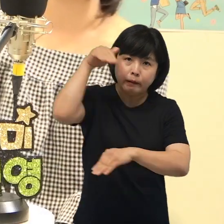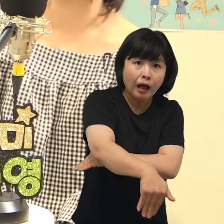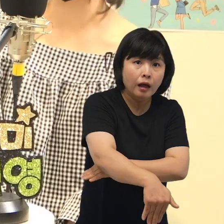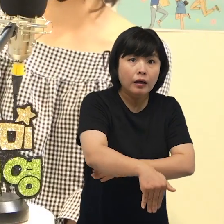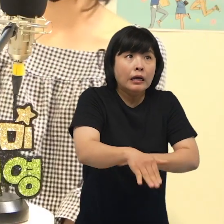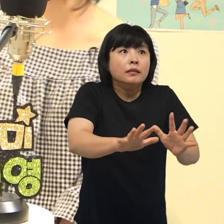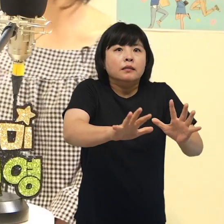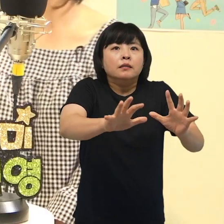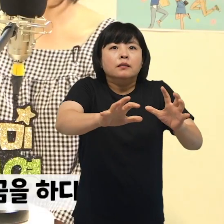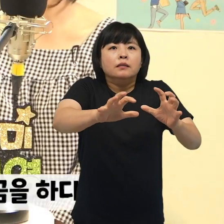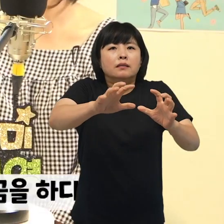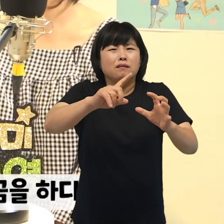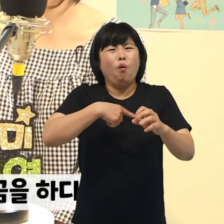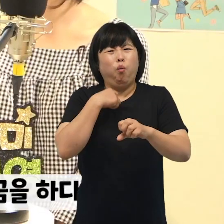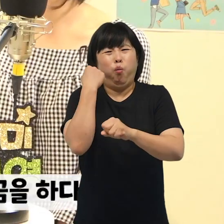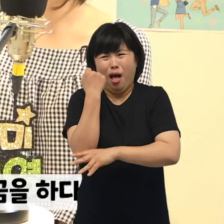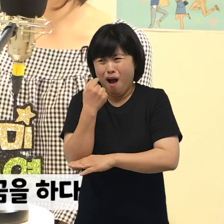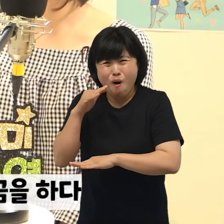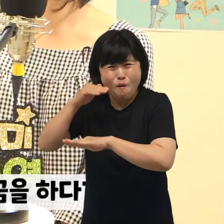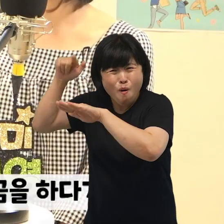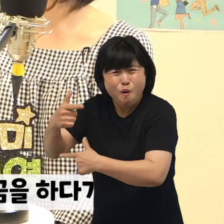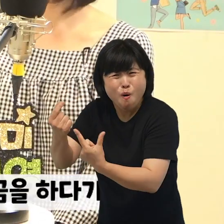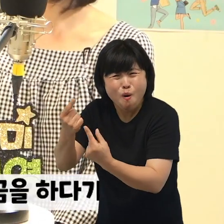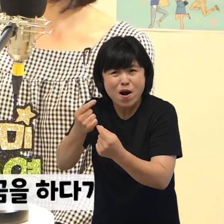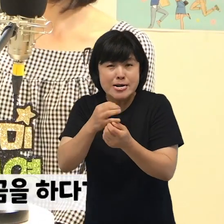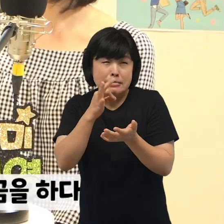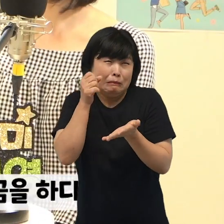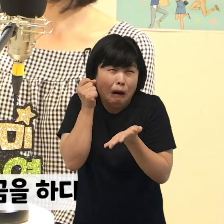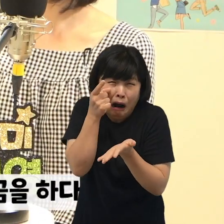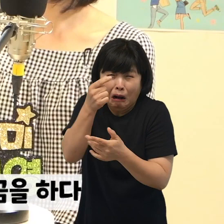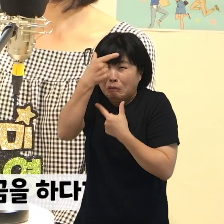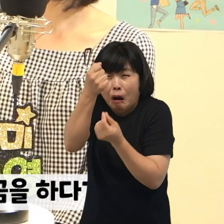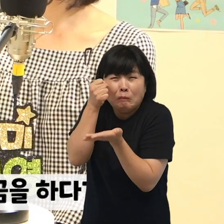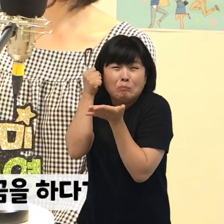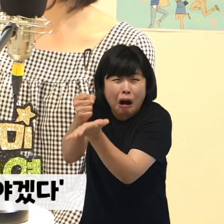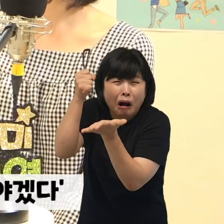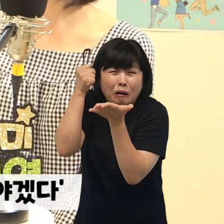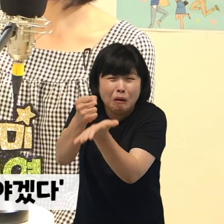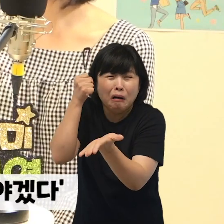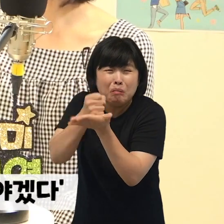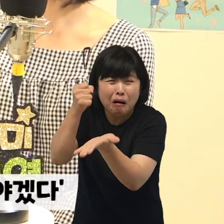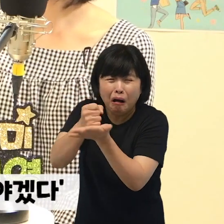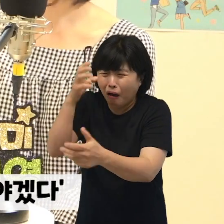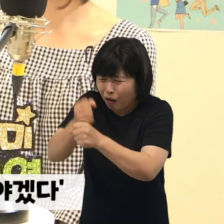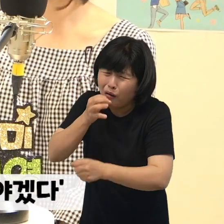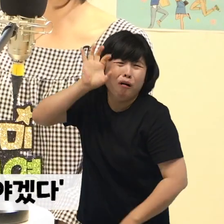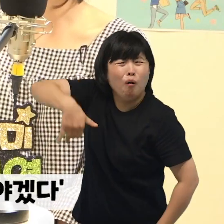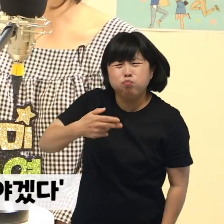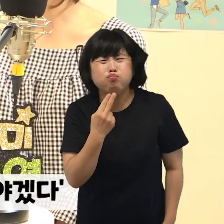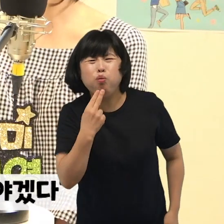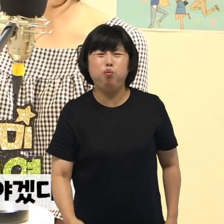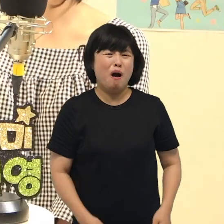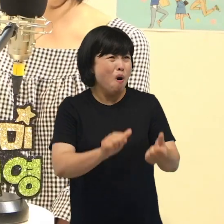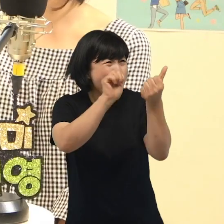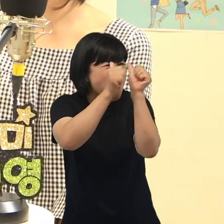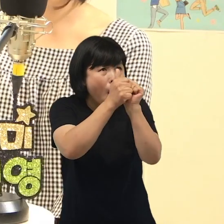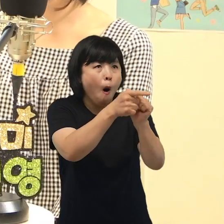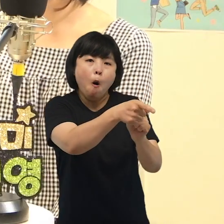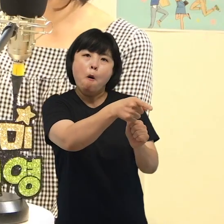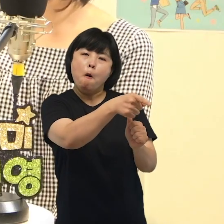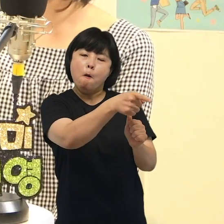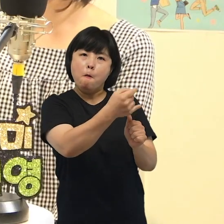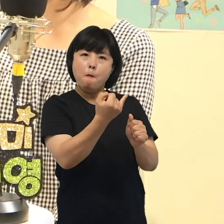폭락을 제대로 겪고 원래 이제 그 신영님 말씀하신 것처럼 적금을 하다가 아 적금으로는 돈을 못 버니까 주식을 해야겠다